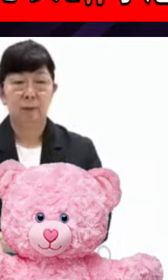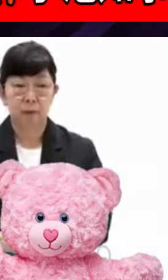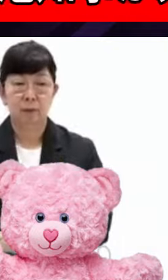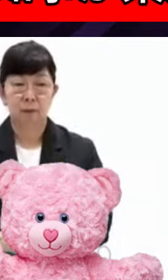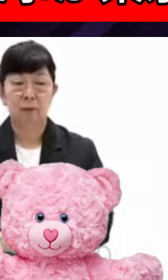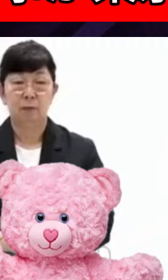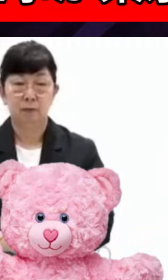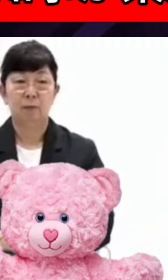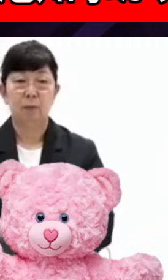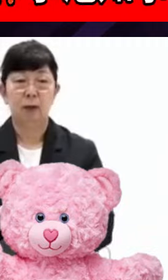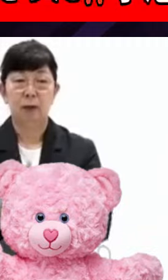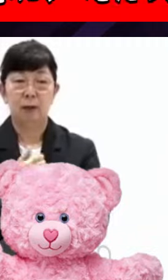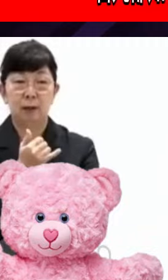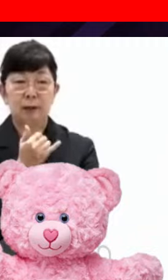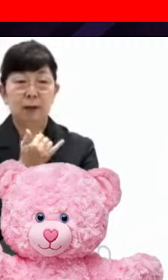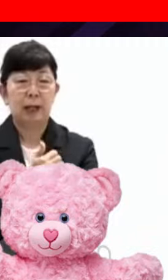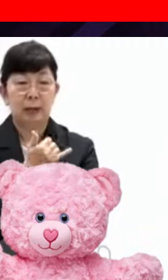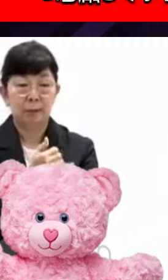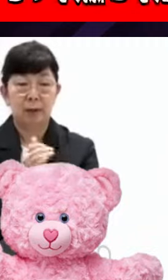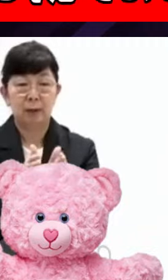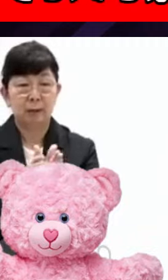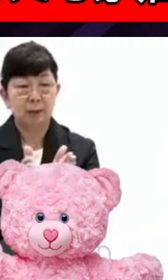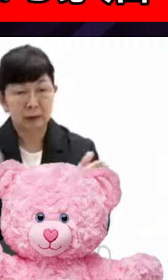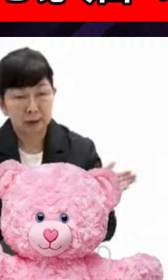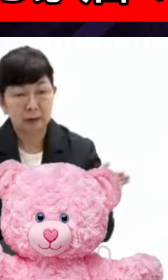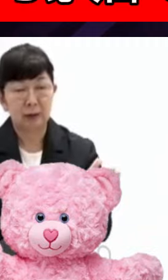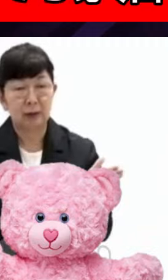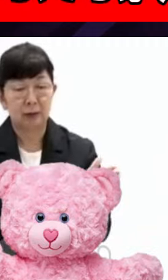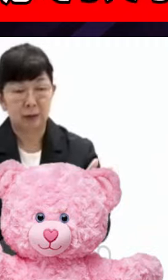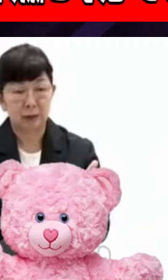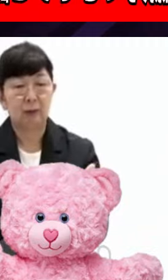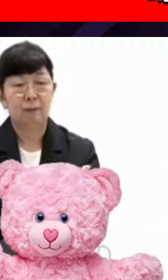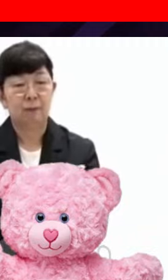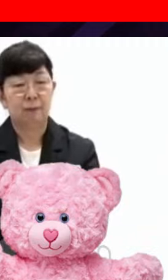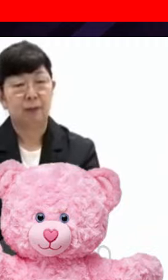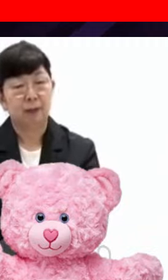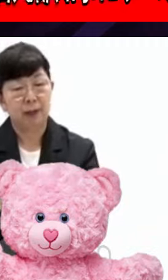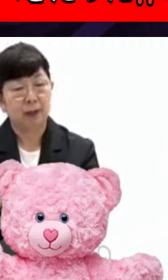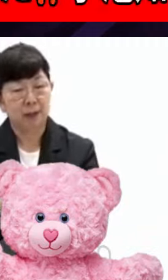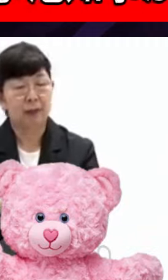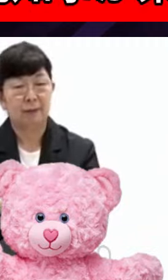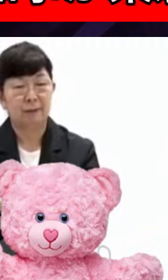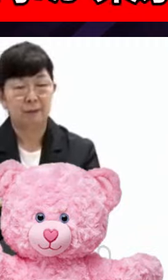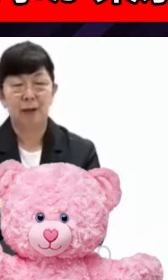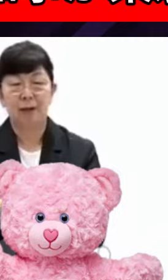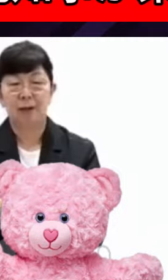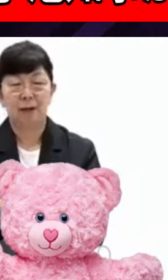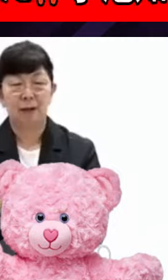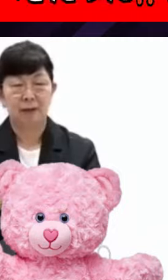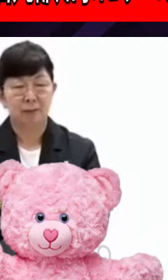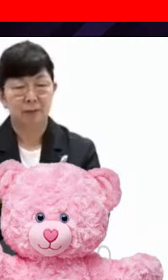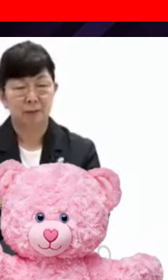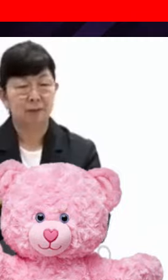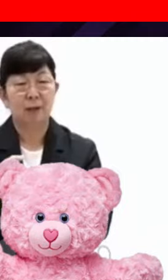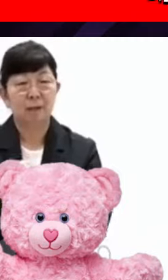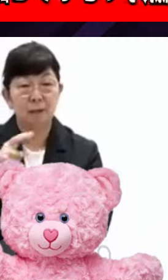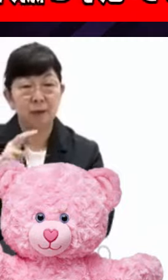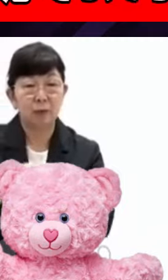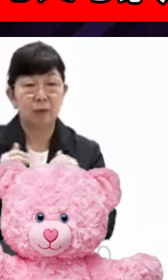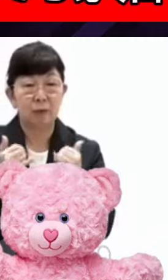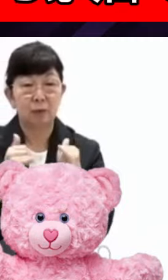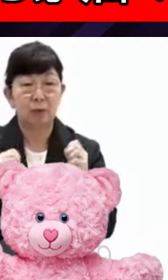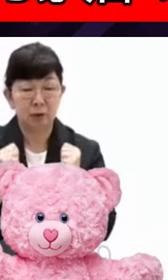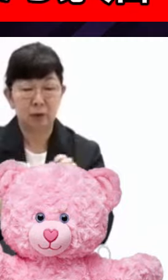ティには全く欠けた形での集合写真だったなと思いますね。やはり